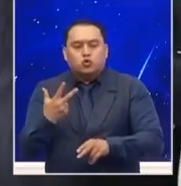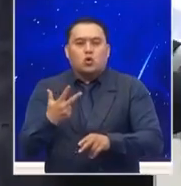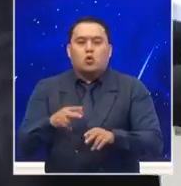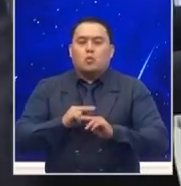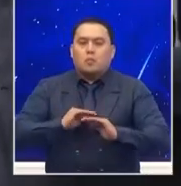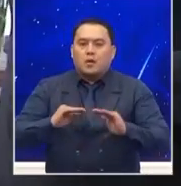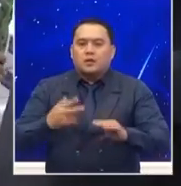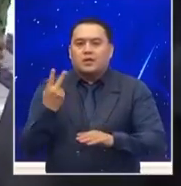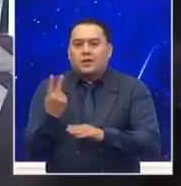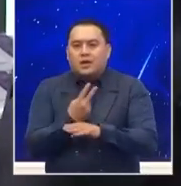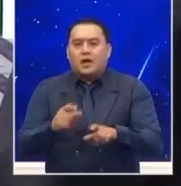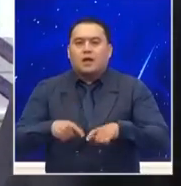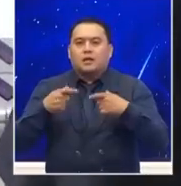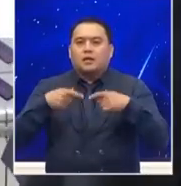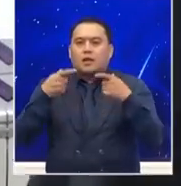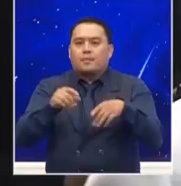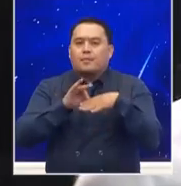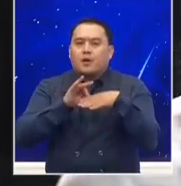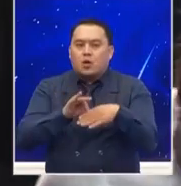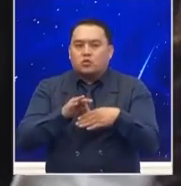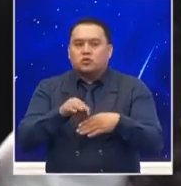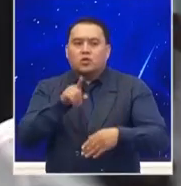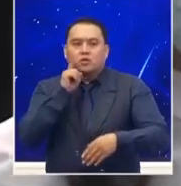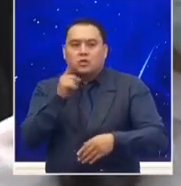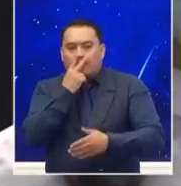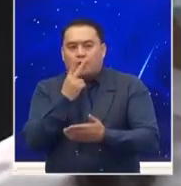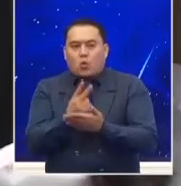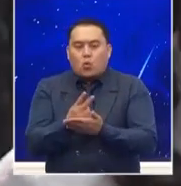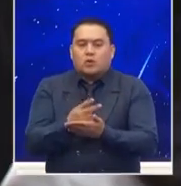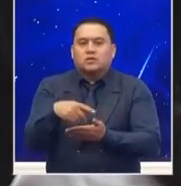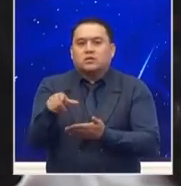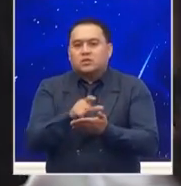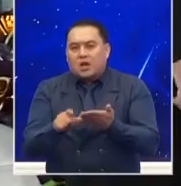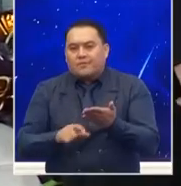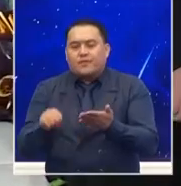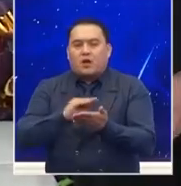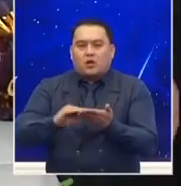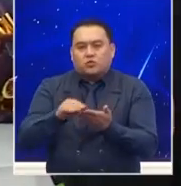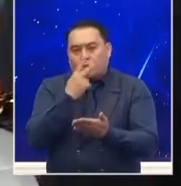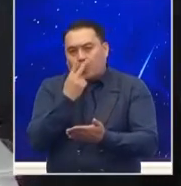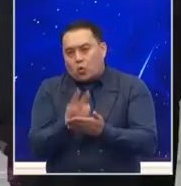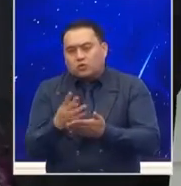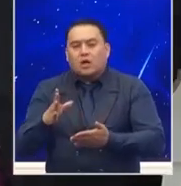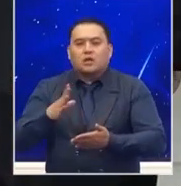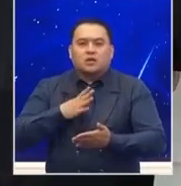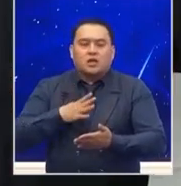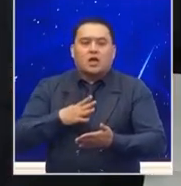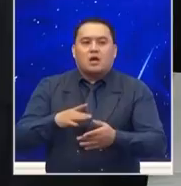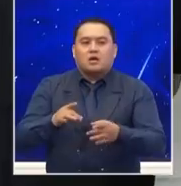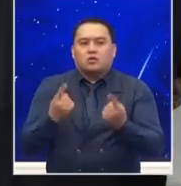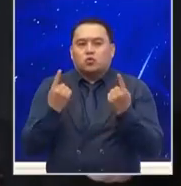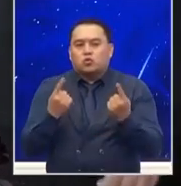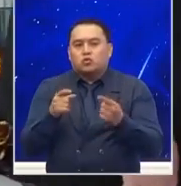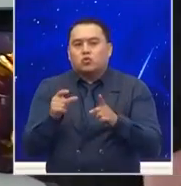2 кезеңмен өтті. Қатысушылар жарқеткен жасын ғұмыр аталымында эссе жазып, сөз байлықтарын көрсетсе, тұлғадан жеткен дара